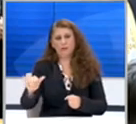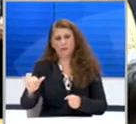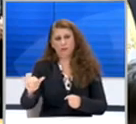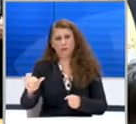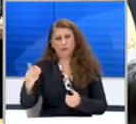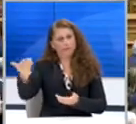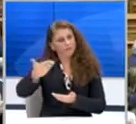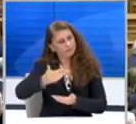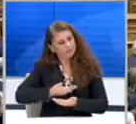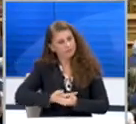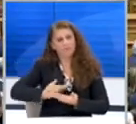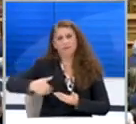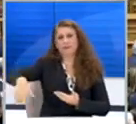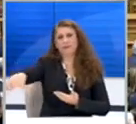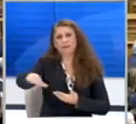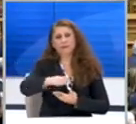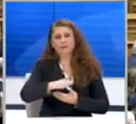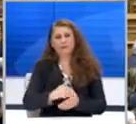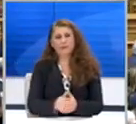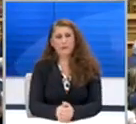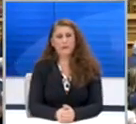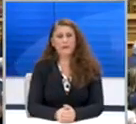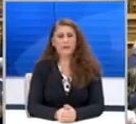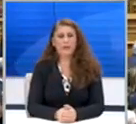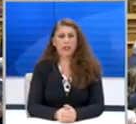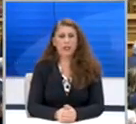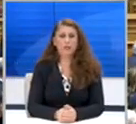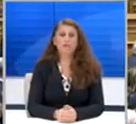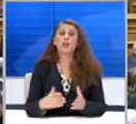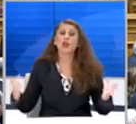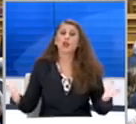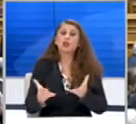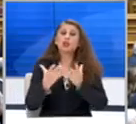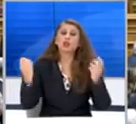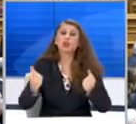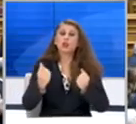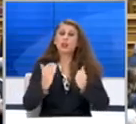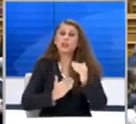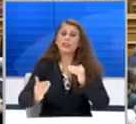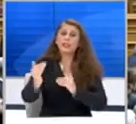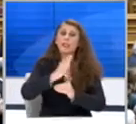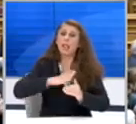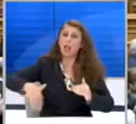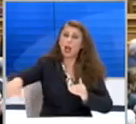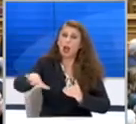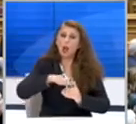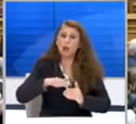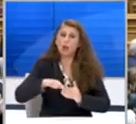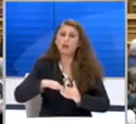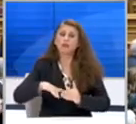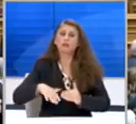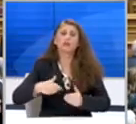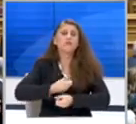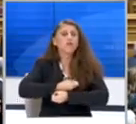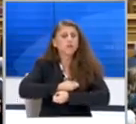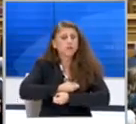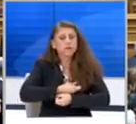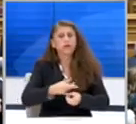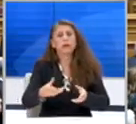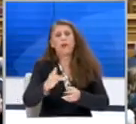αθάνατος, ελέησον ημάς. Σώσον Κύριε των λαών σου και ευλόγησον την κληρονομίαν